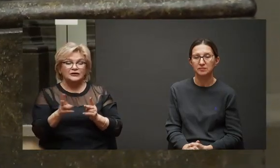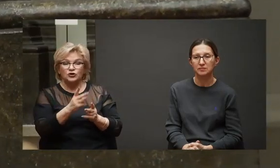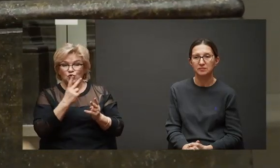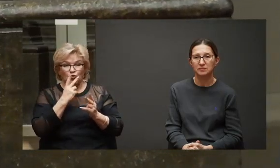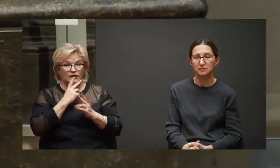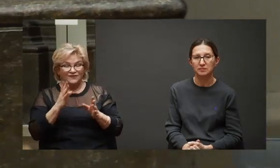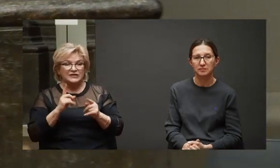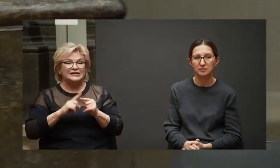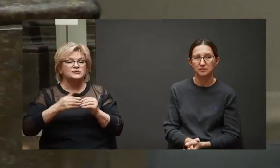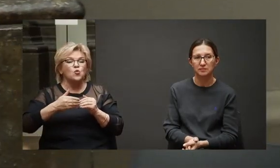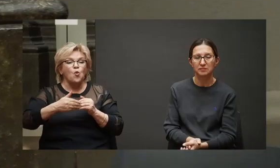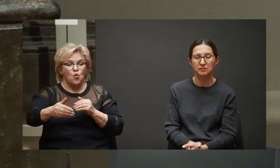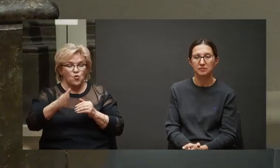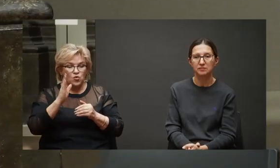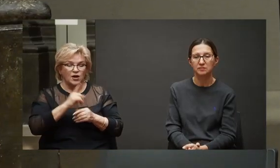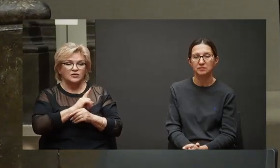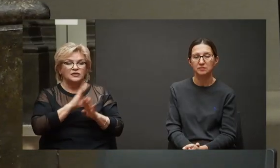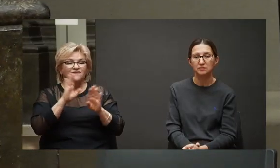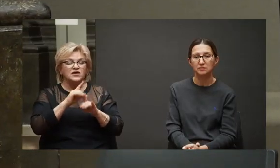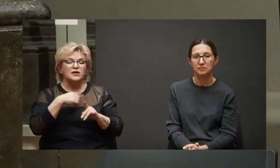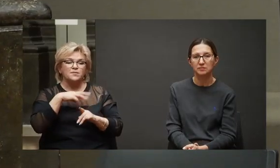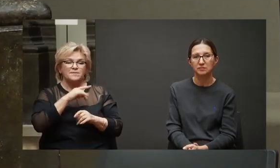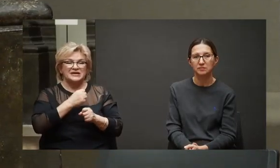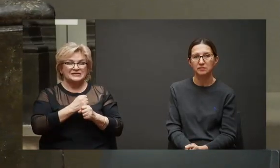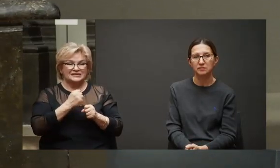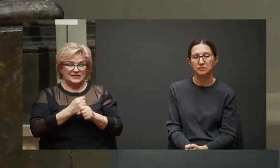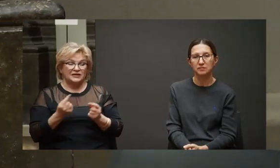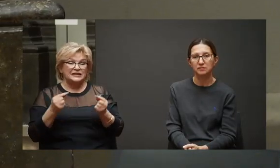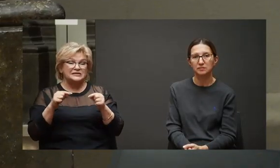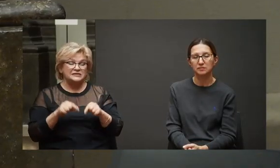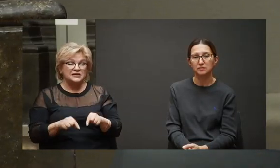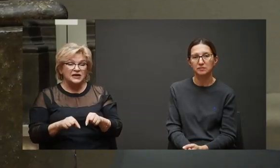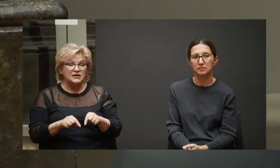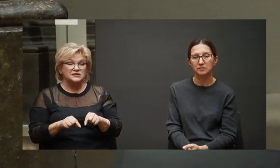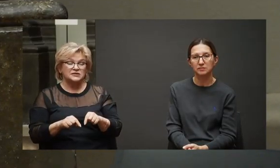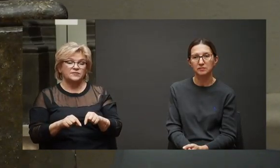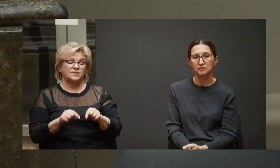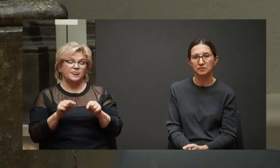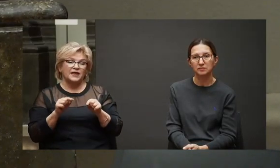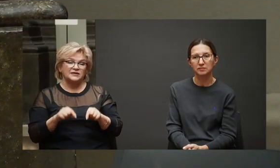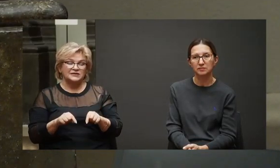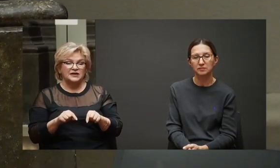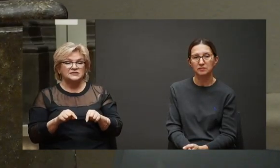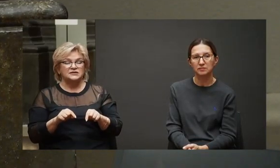видел, скоро. Это фильм, который мы сделали здесь.